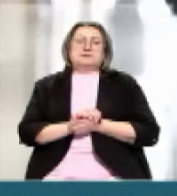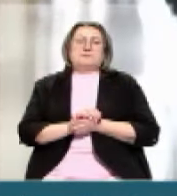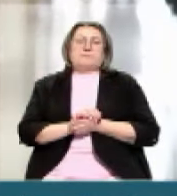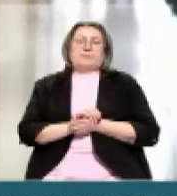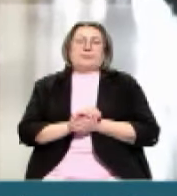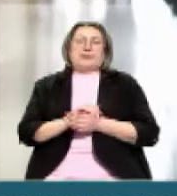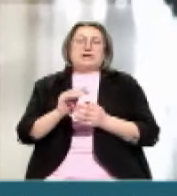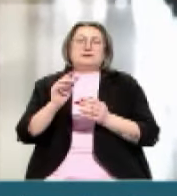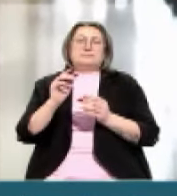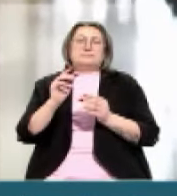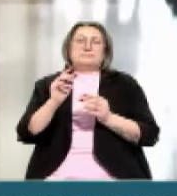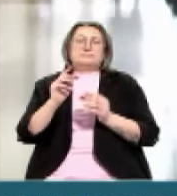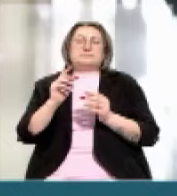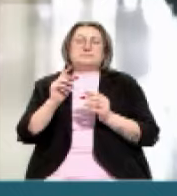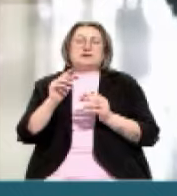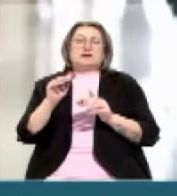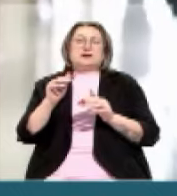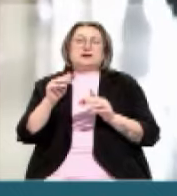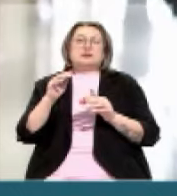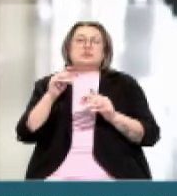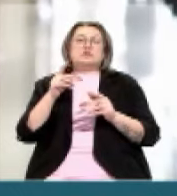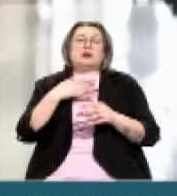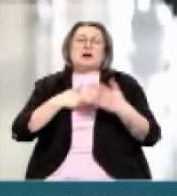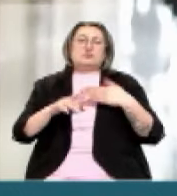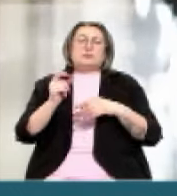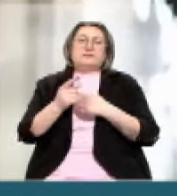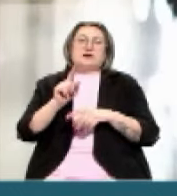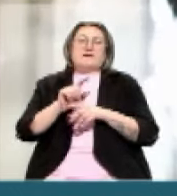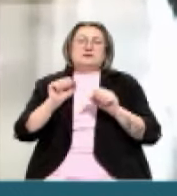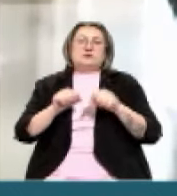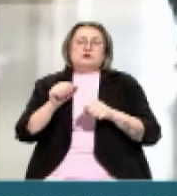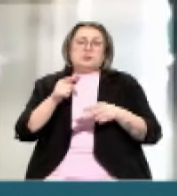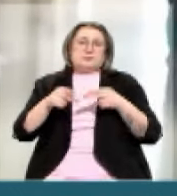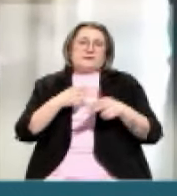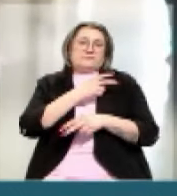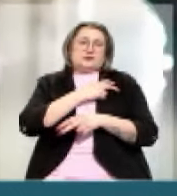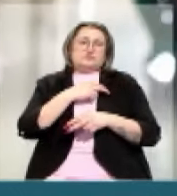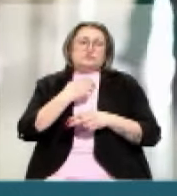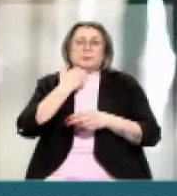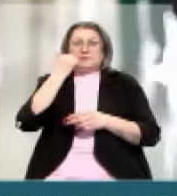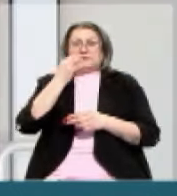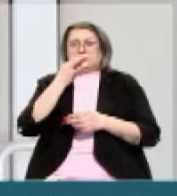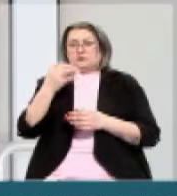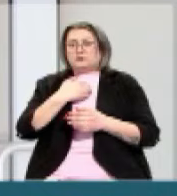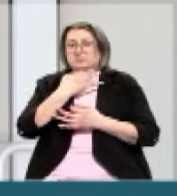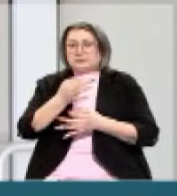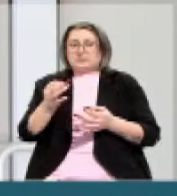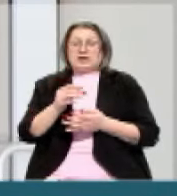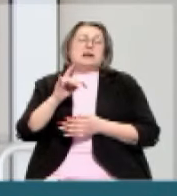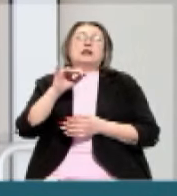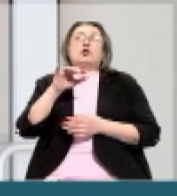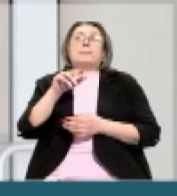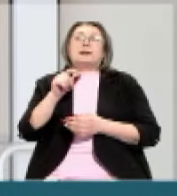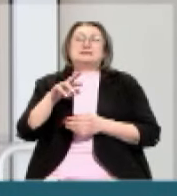жасамақшым. Қостанайда осындай мүмкіндік пайда болып жатқанына қуаныштымын. Дәрігерлерге де алғысымды айтқым келеді. Ретинопатия